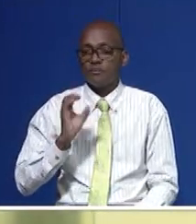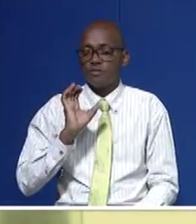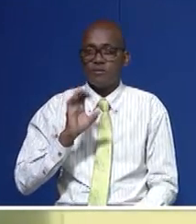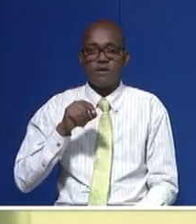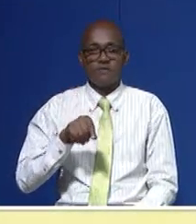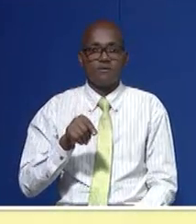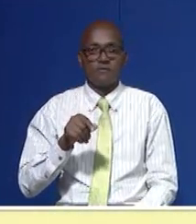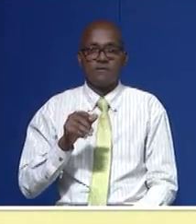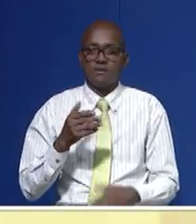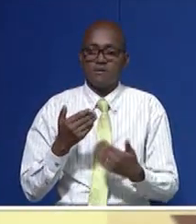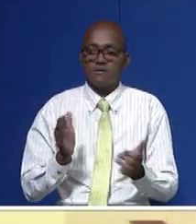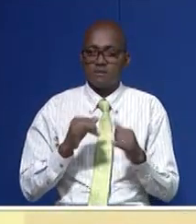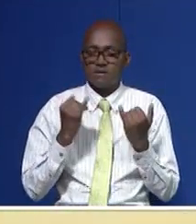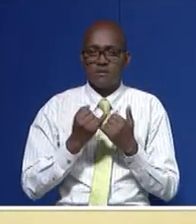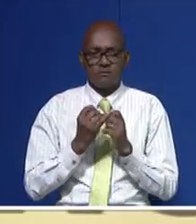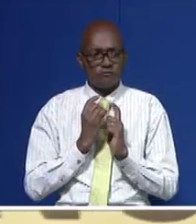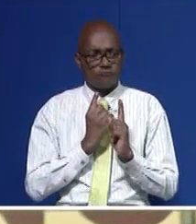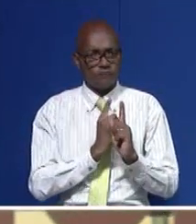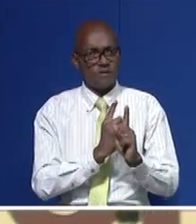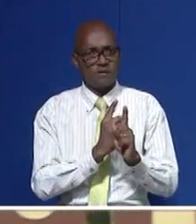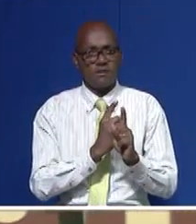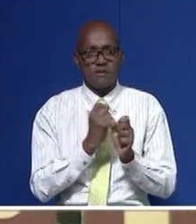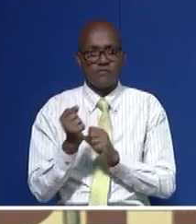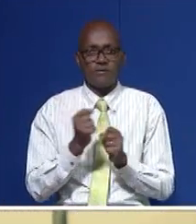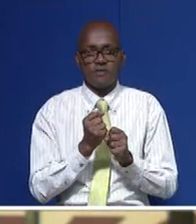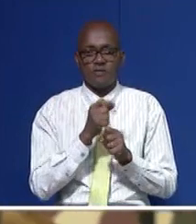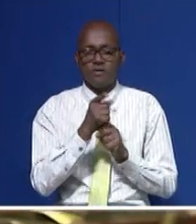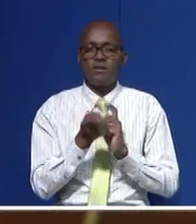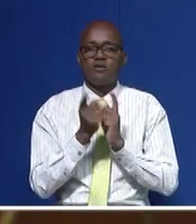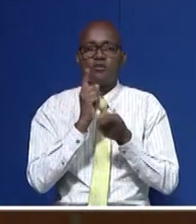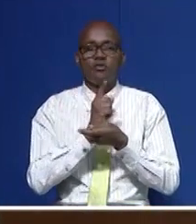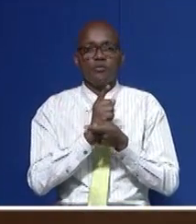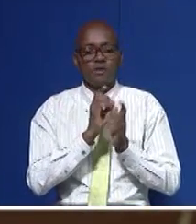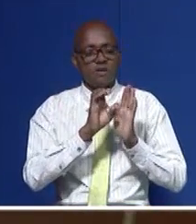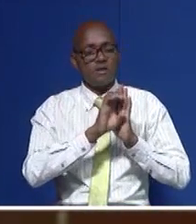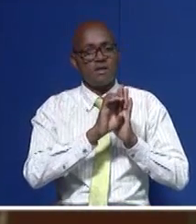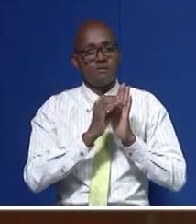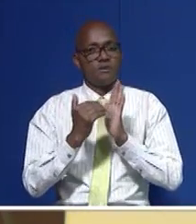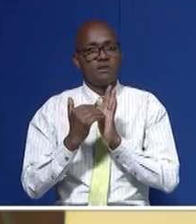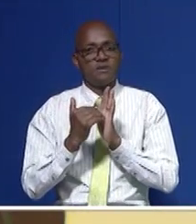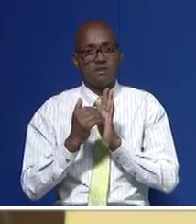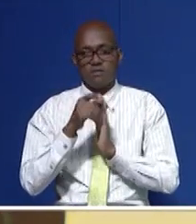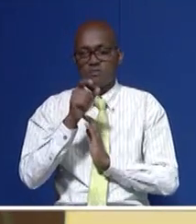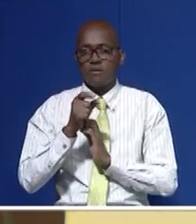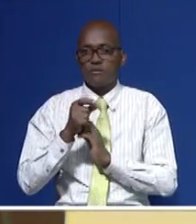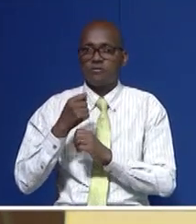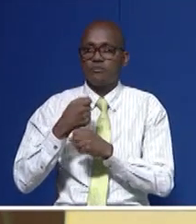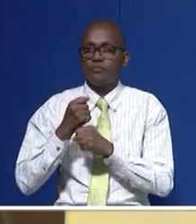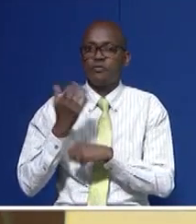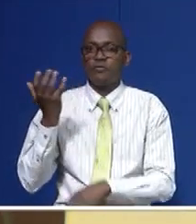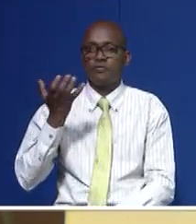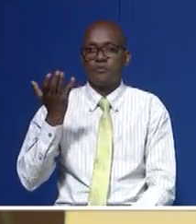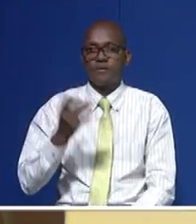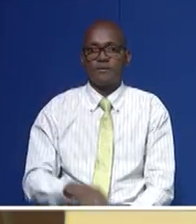tayari taasisi hiyo imefuatilia vitendo vilivyo kinyume cha katiba na sheria hususan kwa watumishi wa umma. Kwa